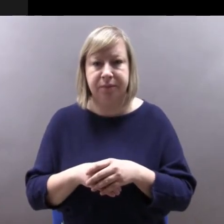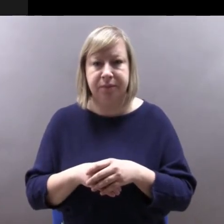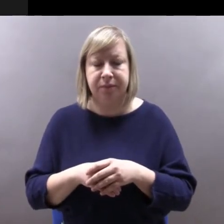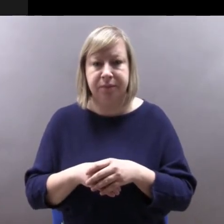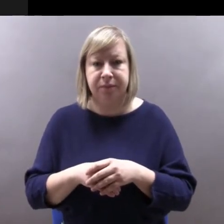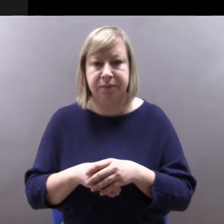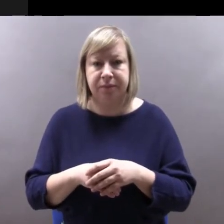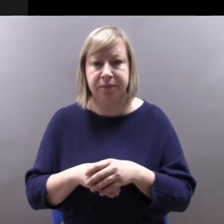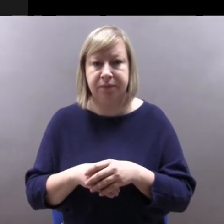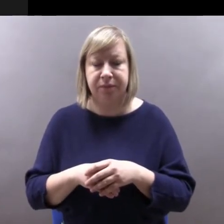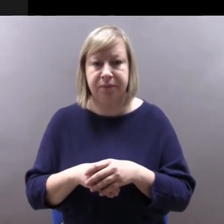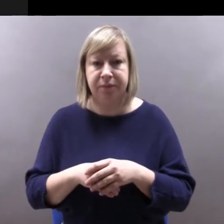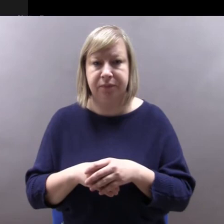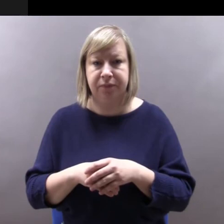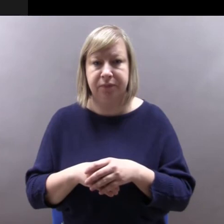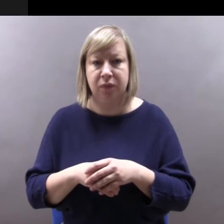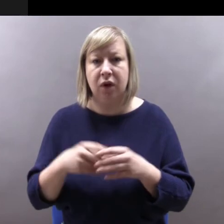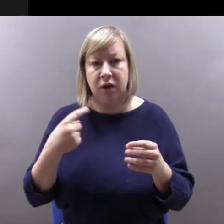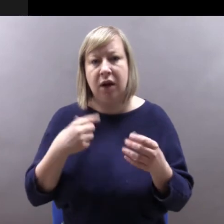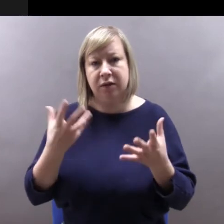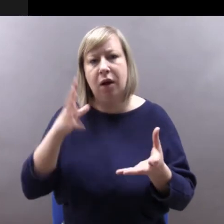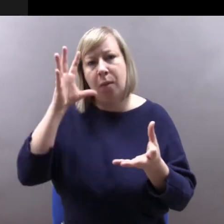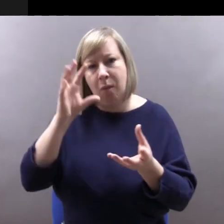Ja przy okazji też podsumuję.